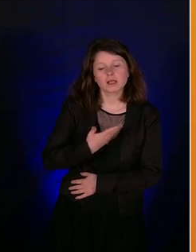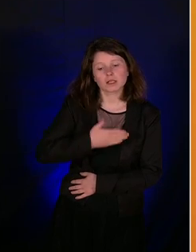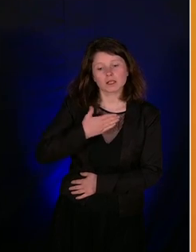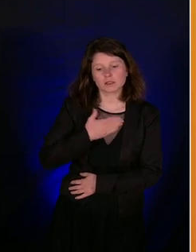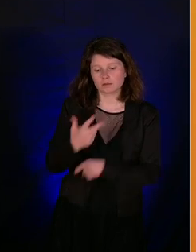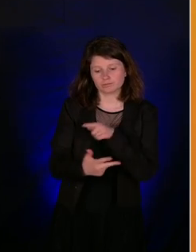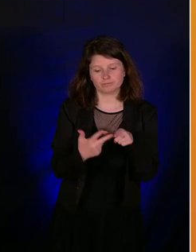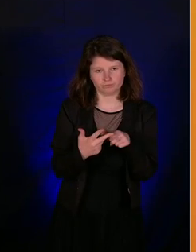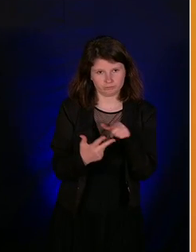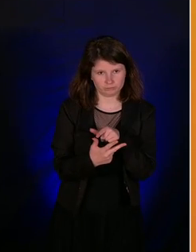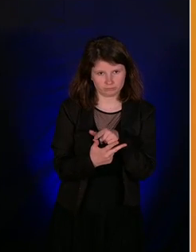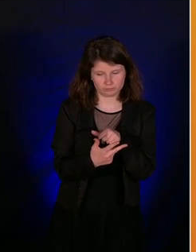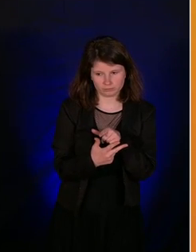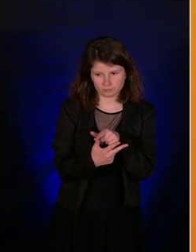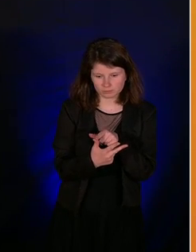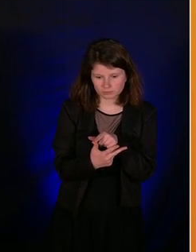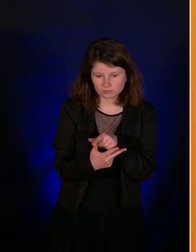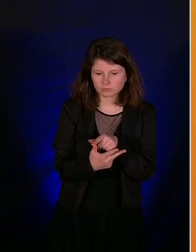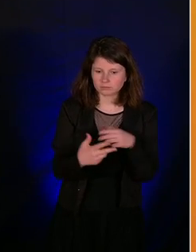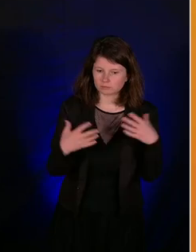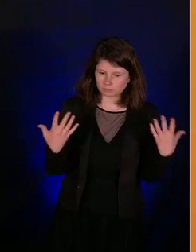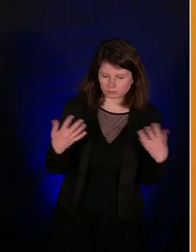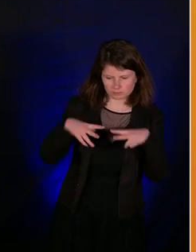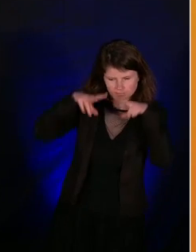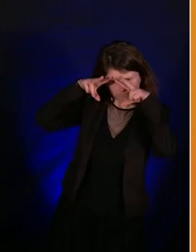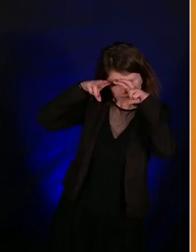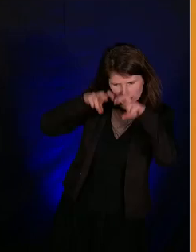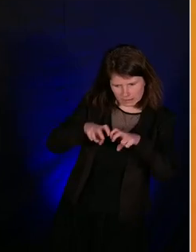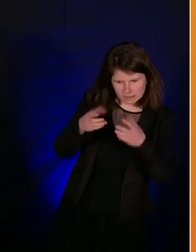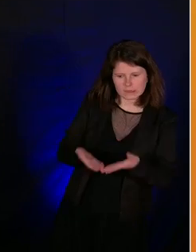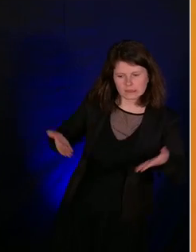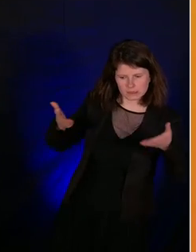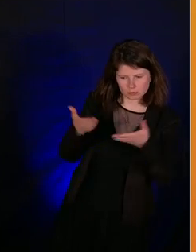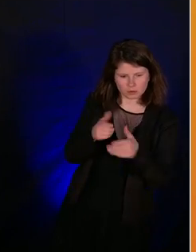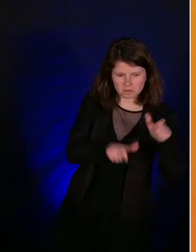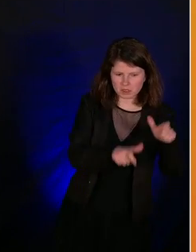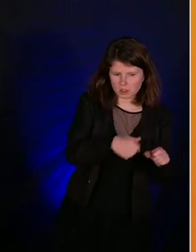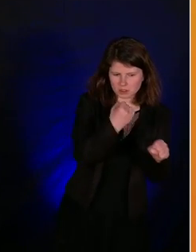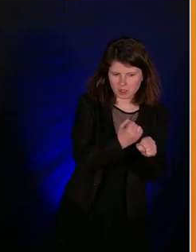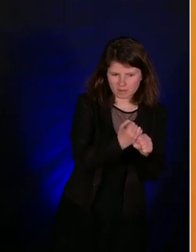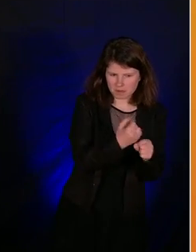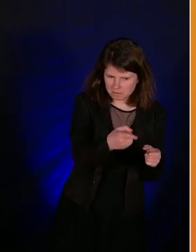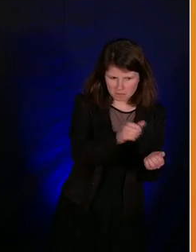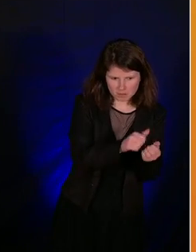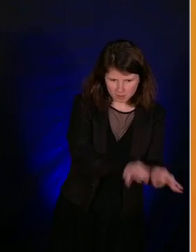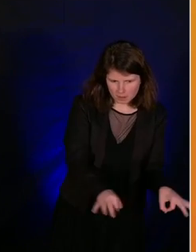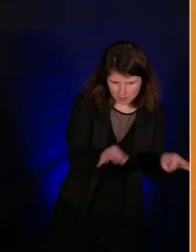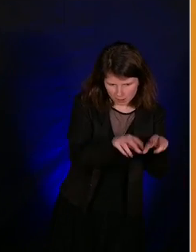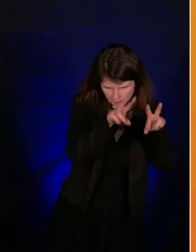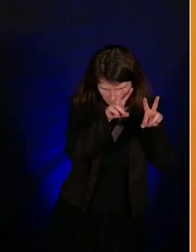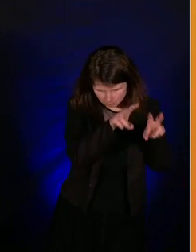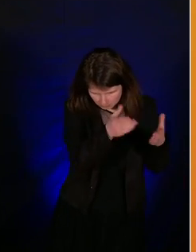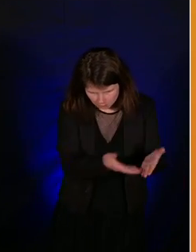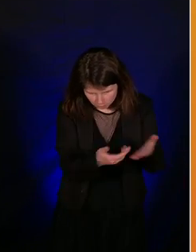particulier premièrement une analyse rigoureuse de la situation des travailleurs sans papier en Île-de-France ainsi que du statut